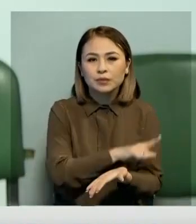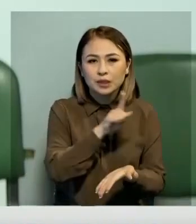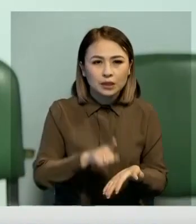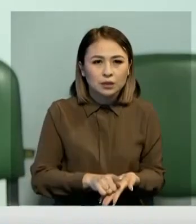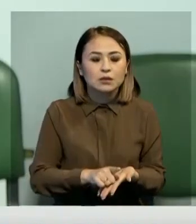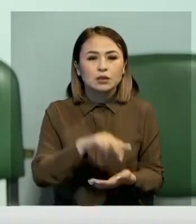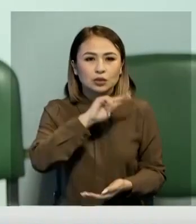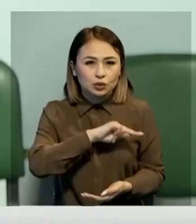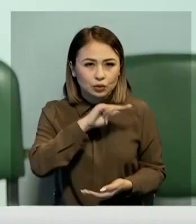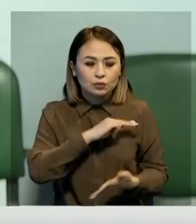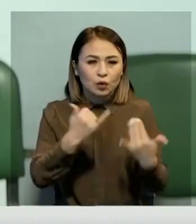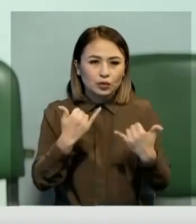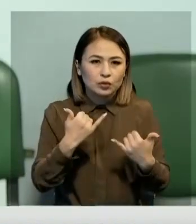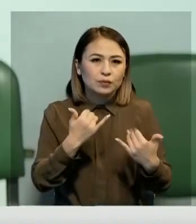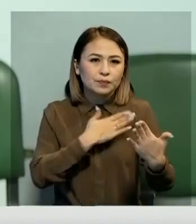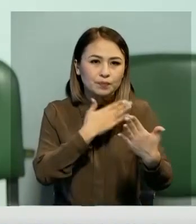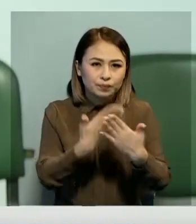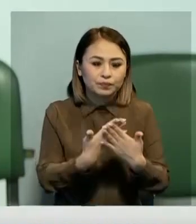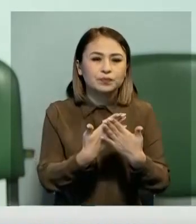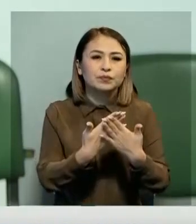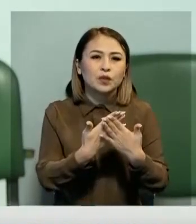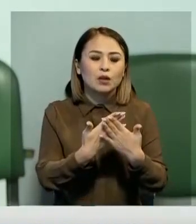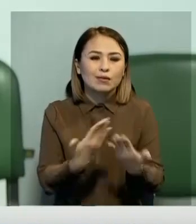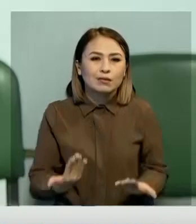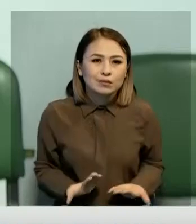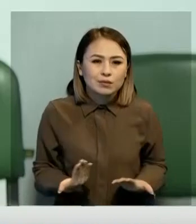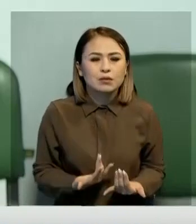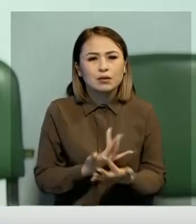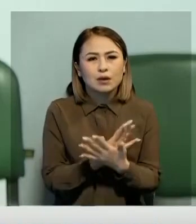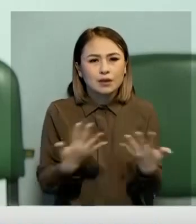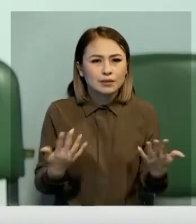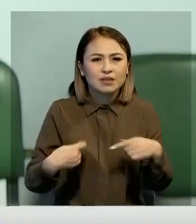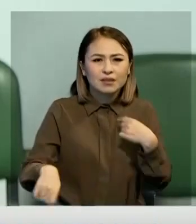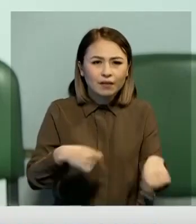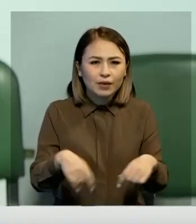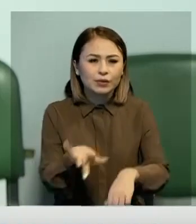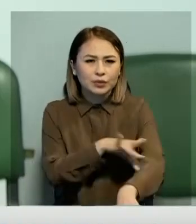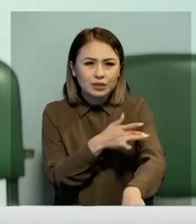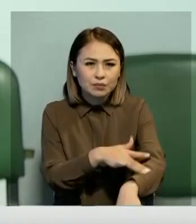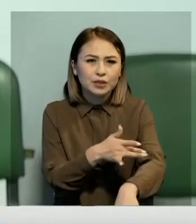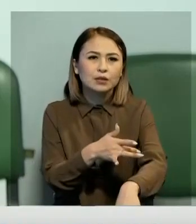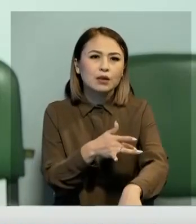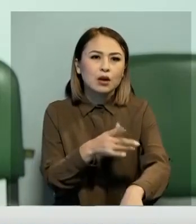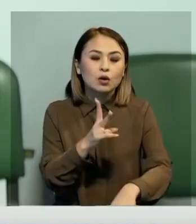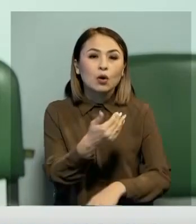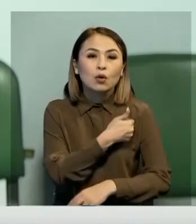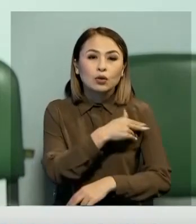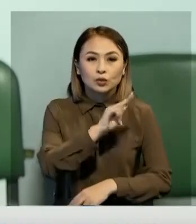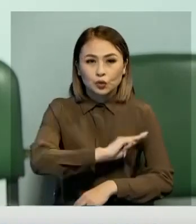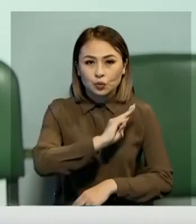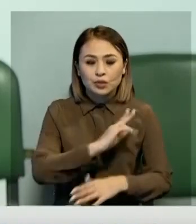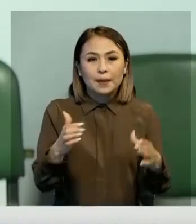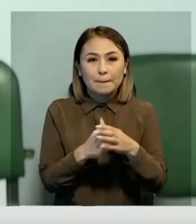тарту арқылы өзеннің акционерлік қоғамына қызмет көрсететін қызмет түрлері, жұмыс түрлері, тауар түрлері бойынша жұмысқа ниетті